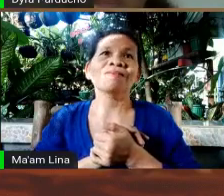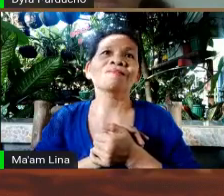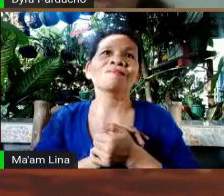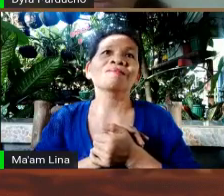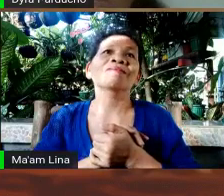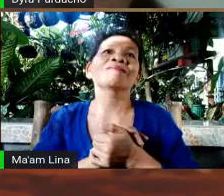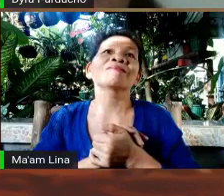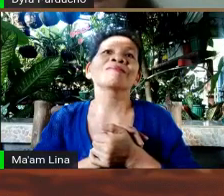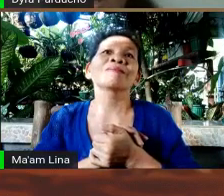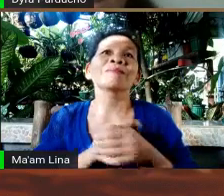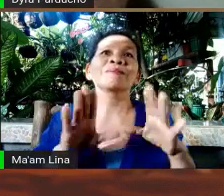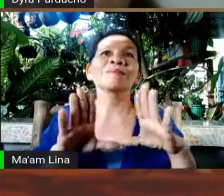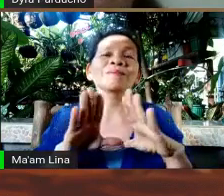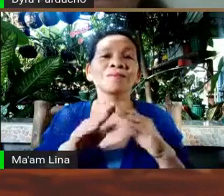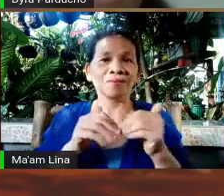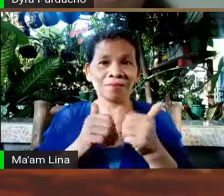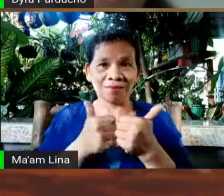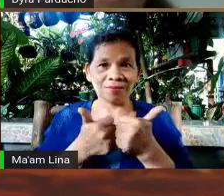Kung paano